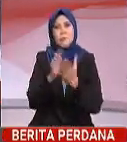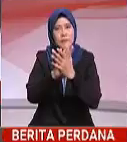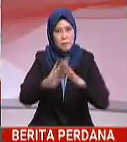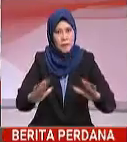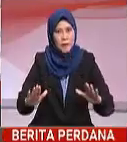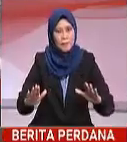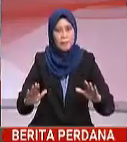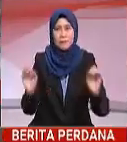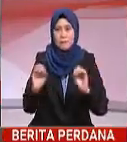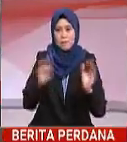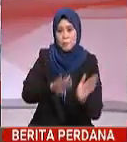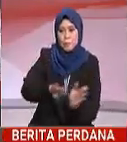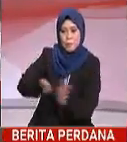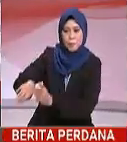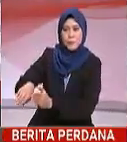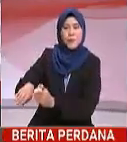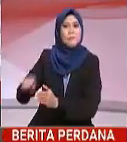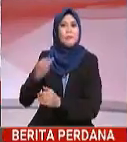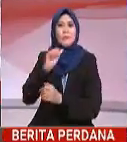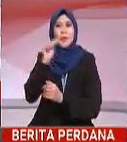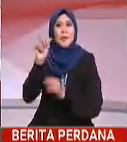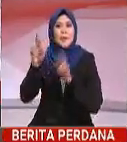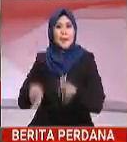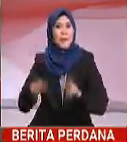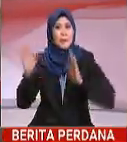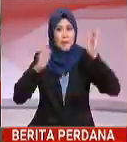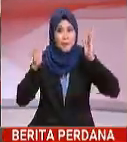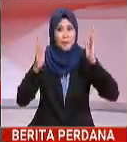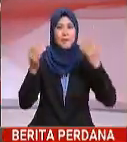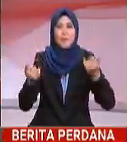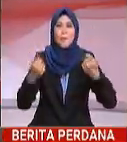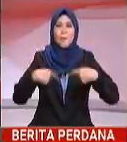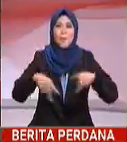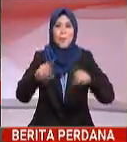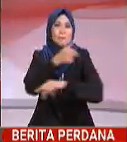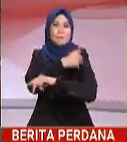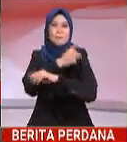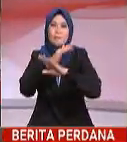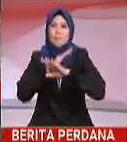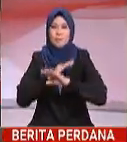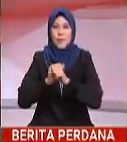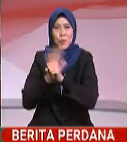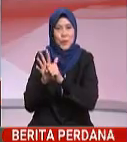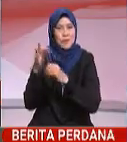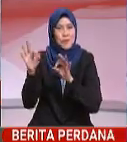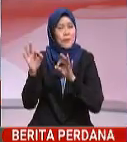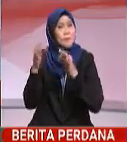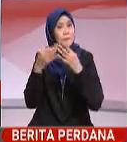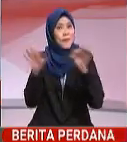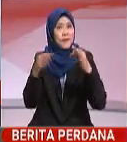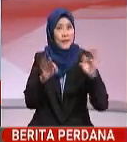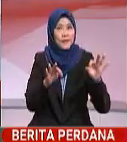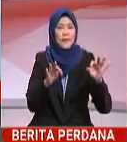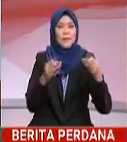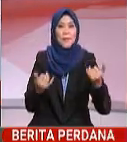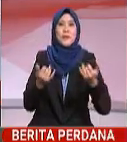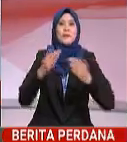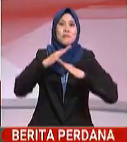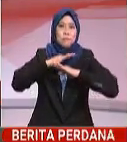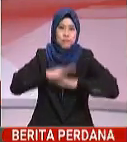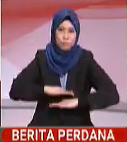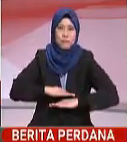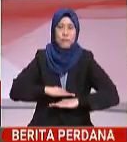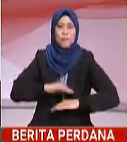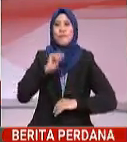juga tidak meminggirkan golongan bukan warga negara. Peluang diberi suntikan vaksin COVID-19 secara percuma nyata melegakan